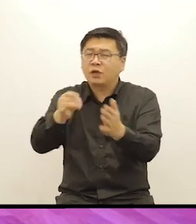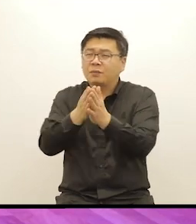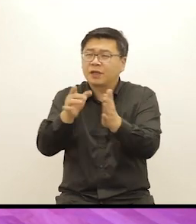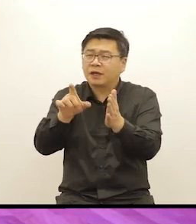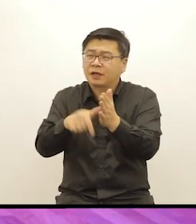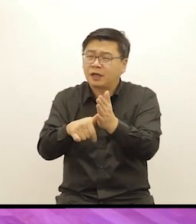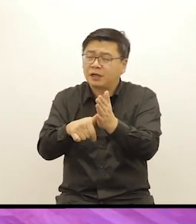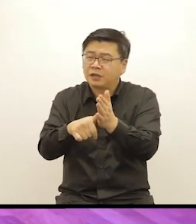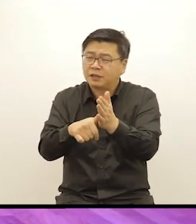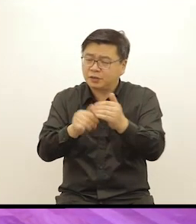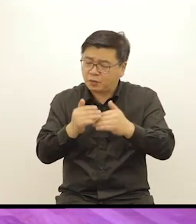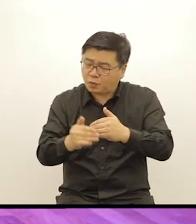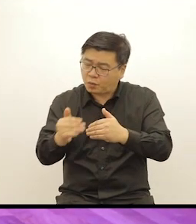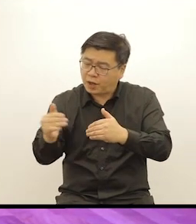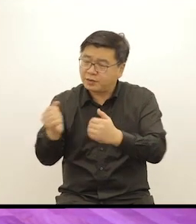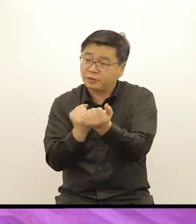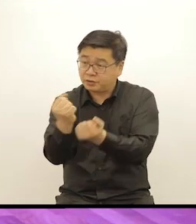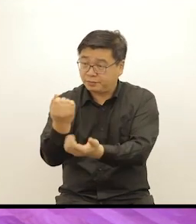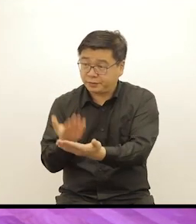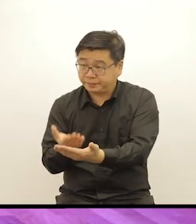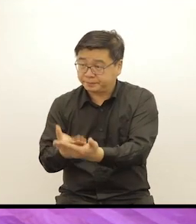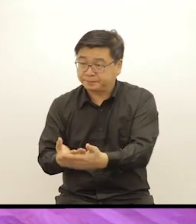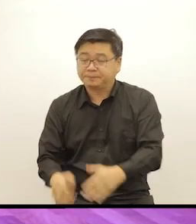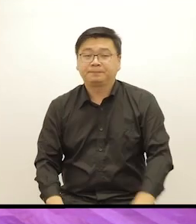어떤 과정을 거치게 됩니까?